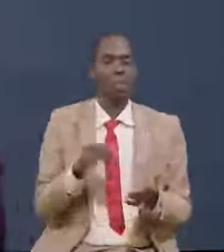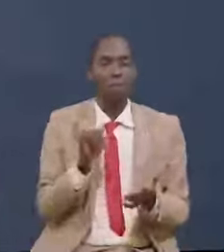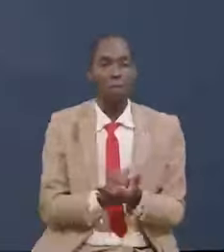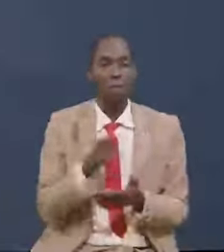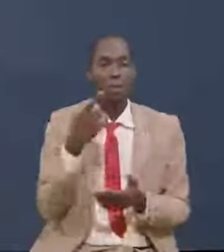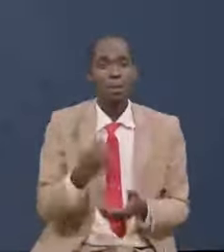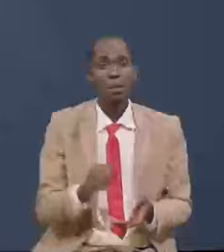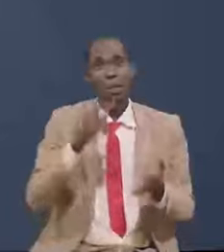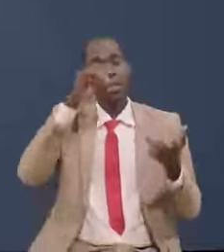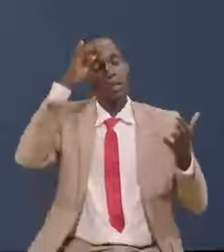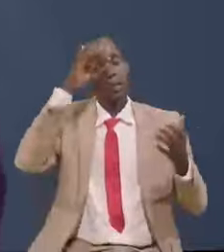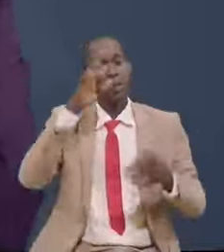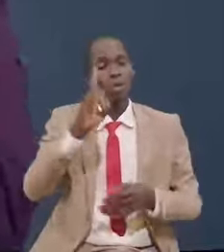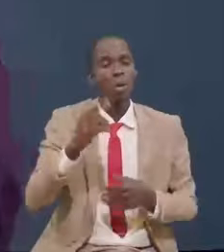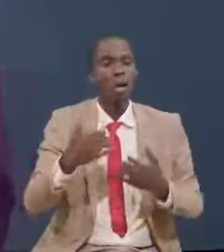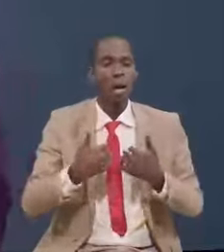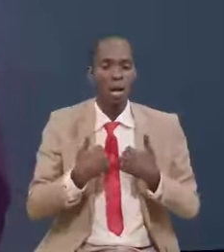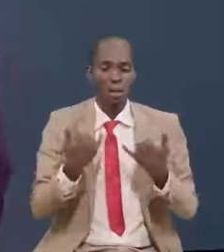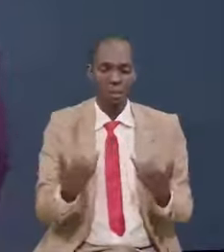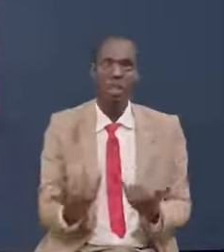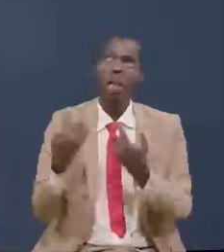que celui qu'on espérait est venu.